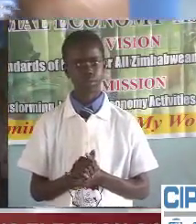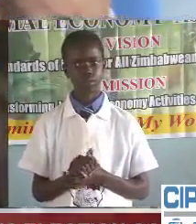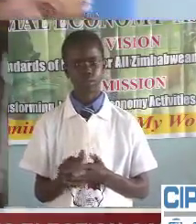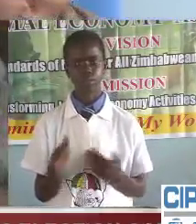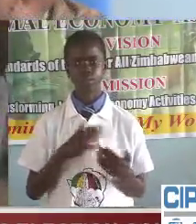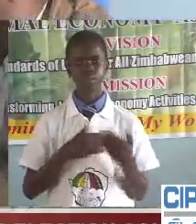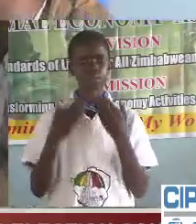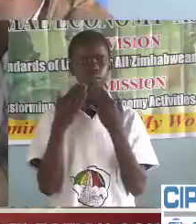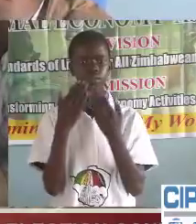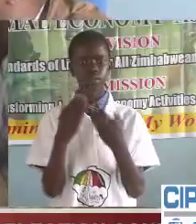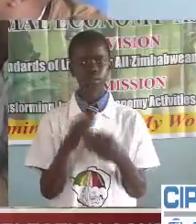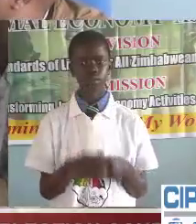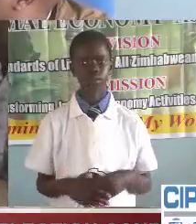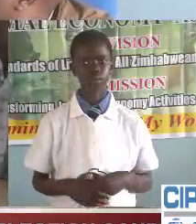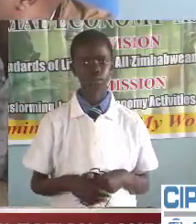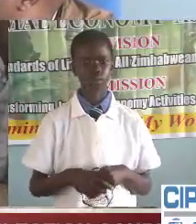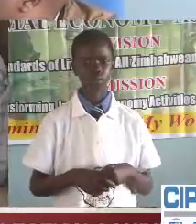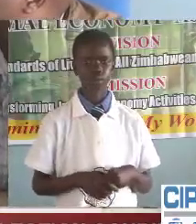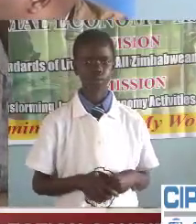Thank you.